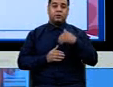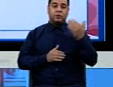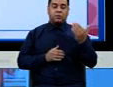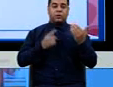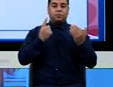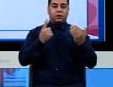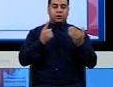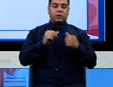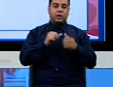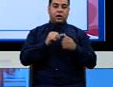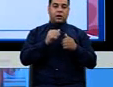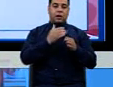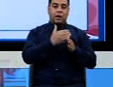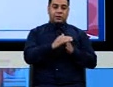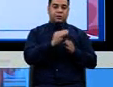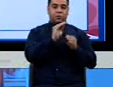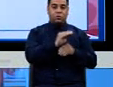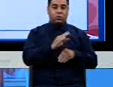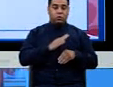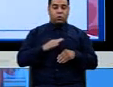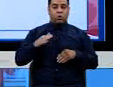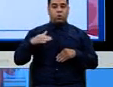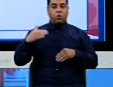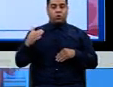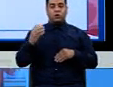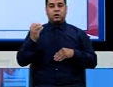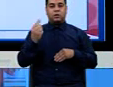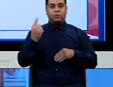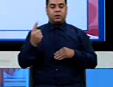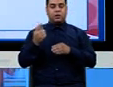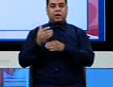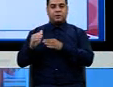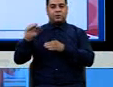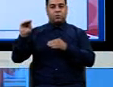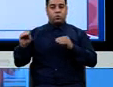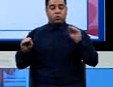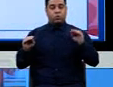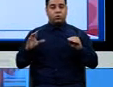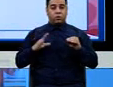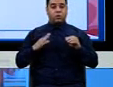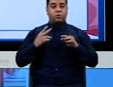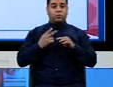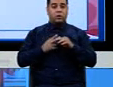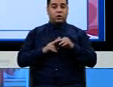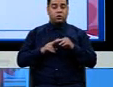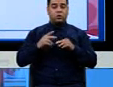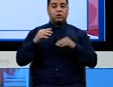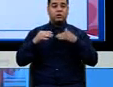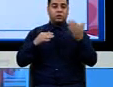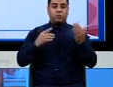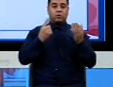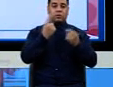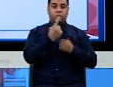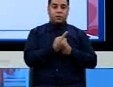Chap tomonga bitta stulni ajratdim. O'ng tomonga ham bitta stul. Xuddi shu kabi.